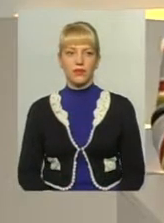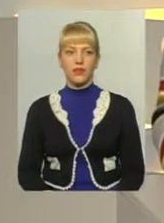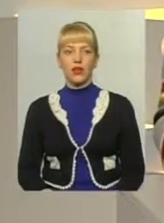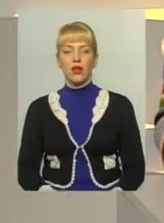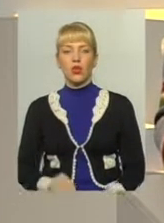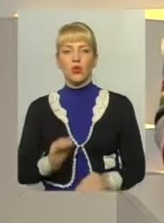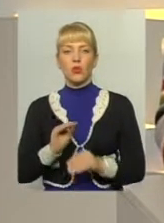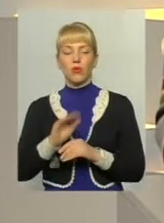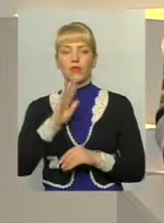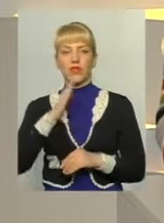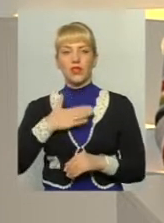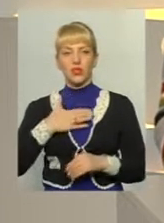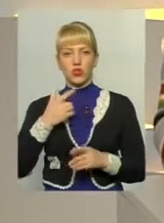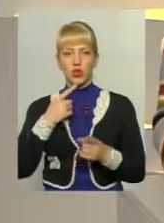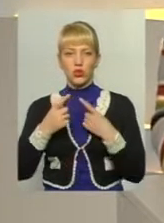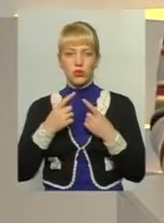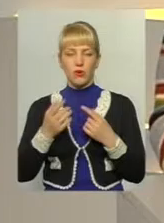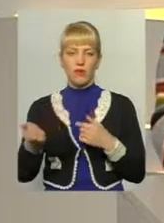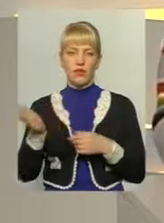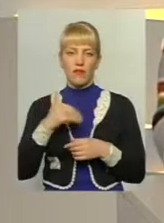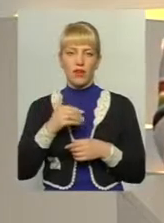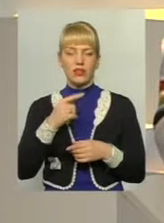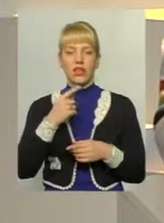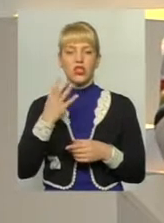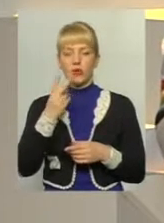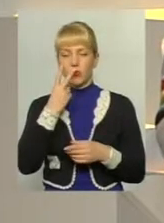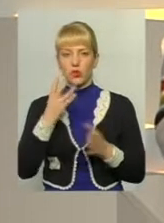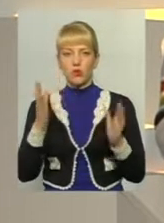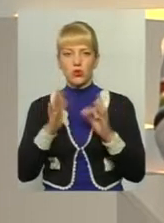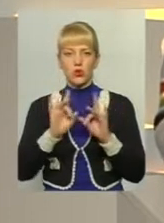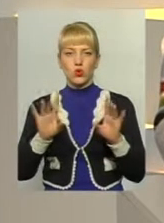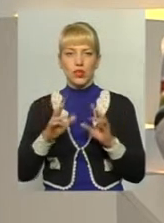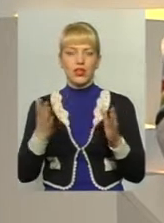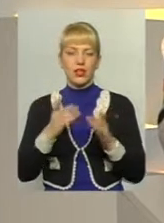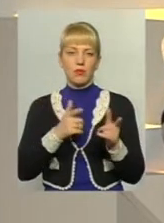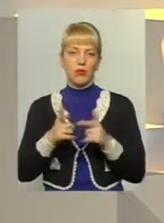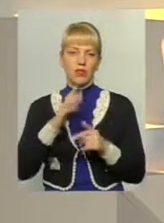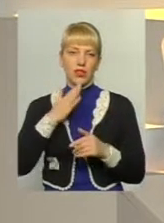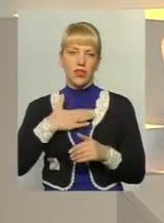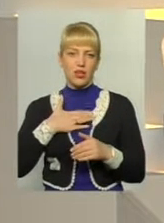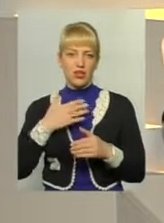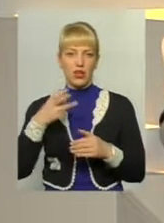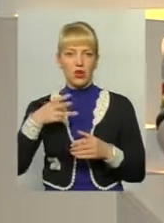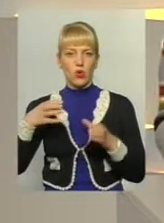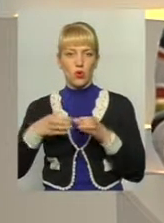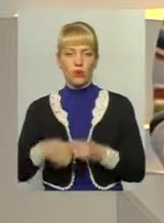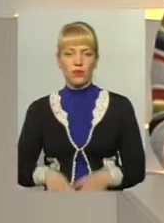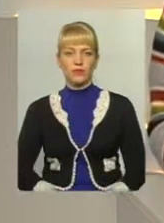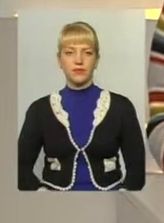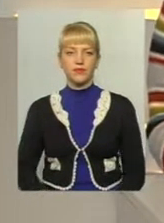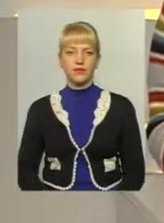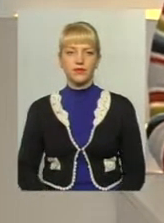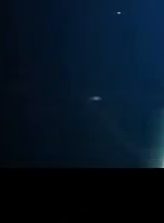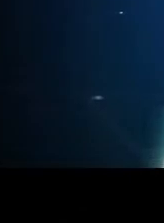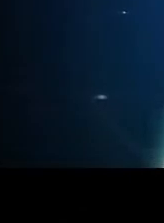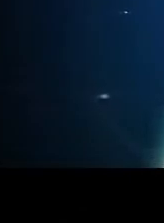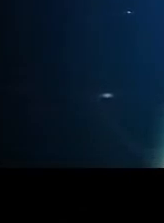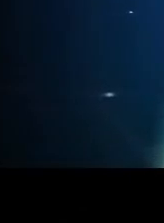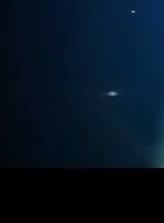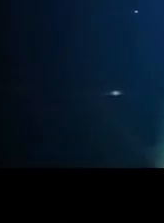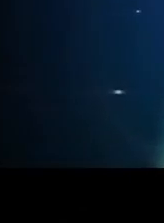є в неї квартира, є власність будинку, вона зобов'язана утримувати весь будинок, все. Це Дякую. Її обов'язок. Ніхто інший, окрім